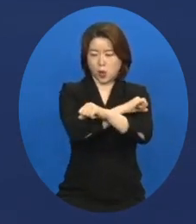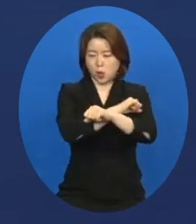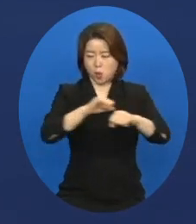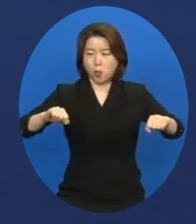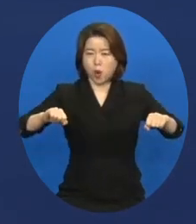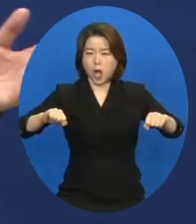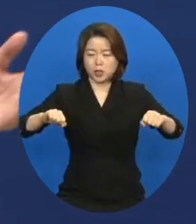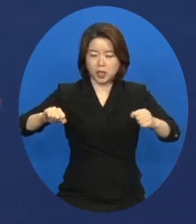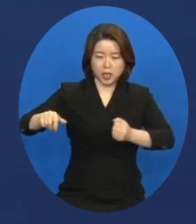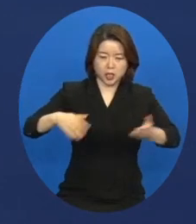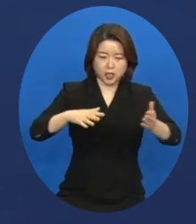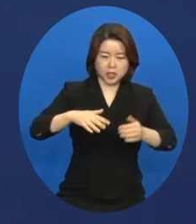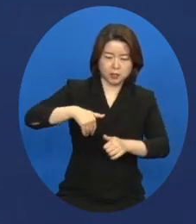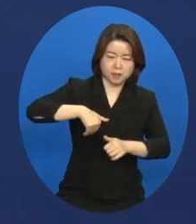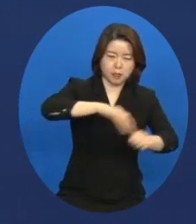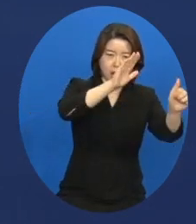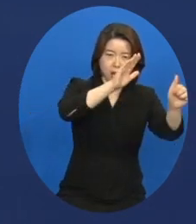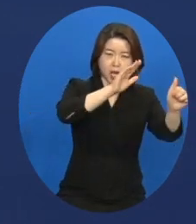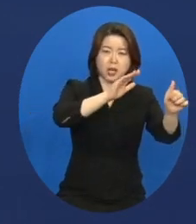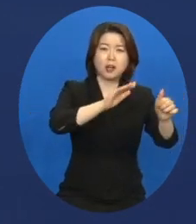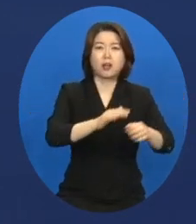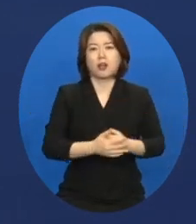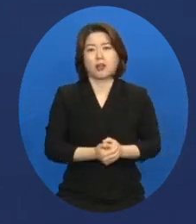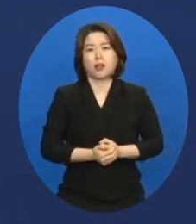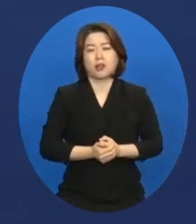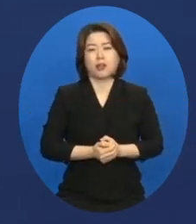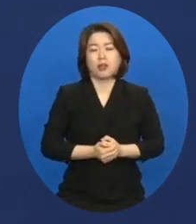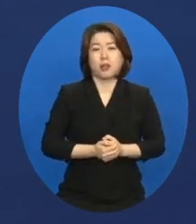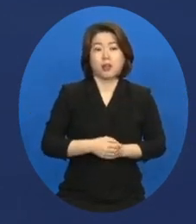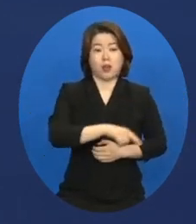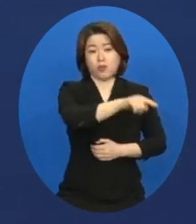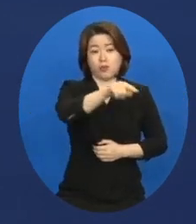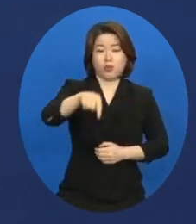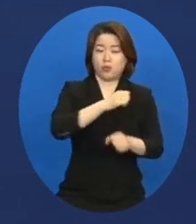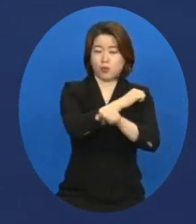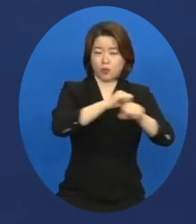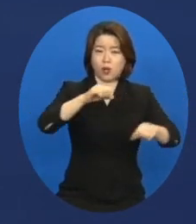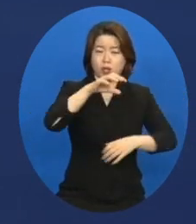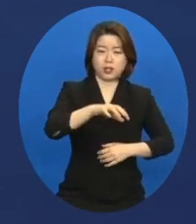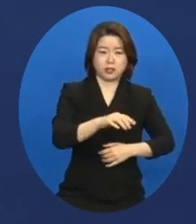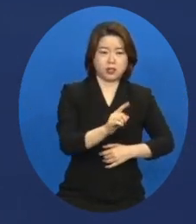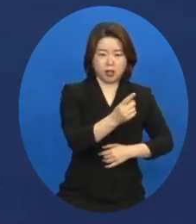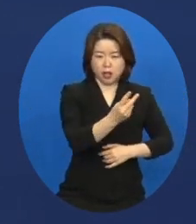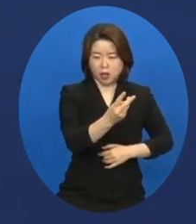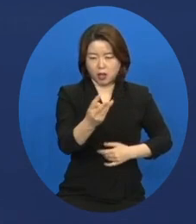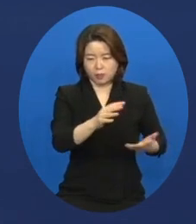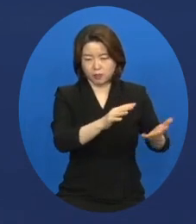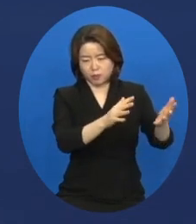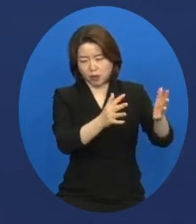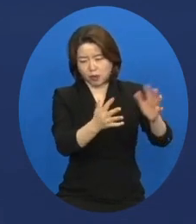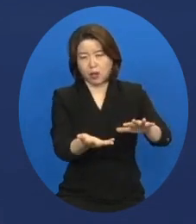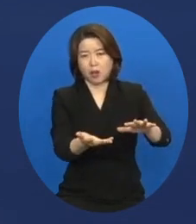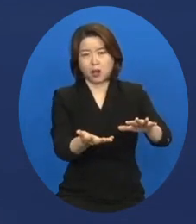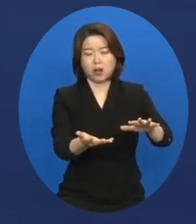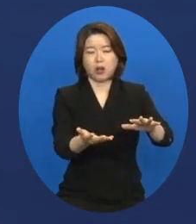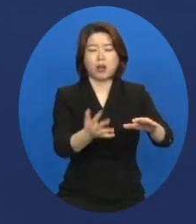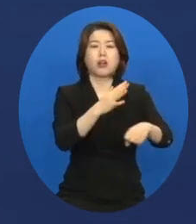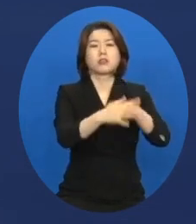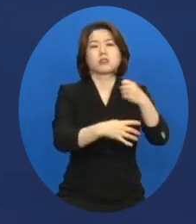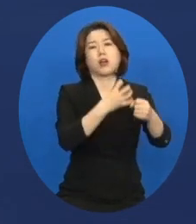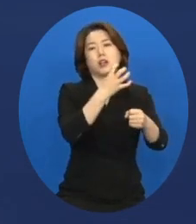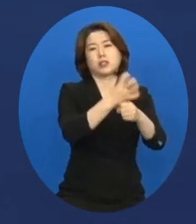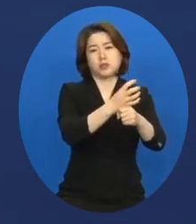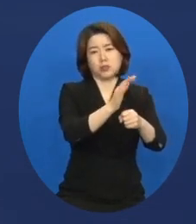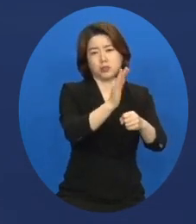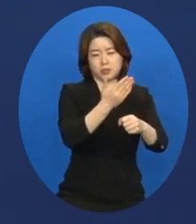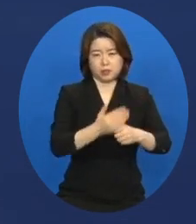다시 돌이켜버렸습니다. 그리고 그들은 광야에서 하나둘 다 죽었는데 40년이 걸렸습니다.